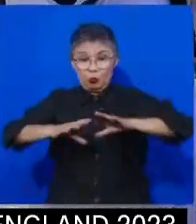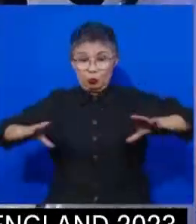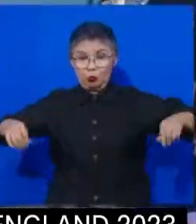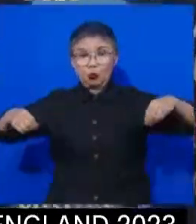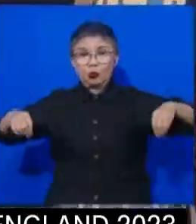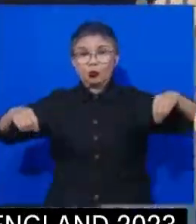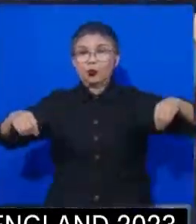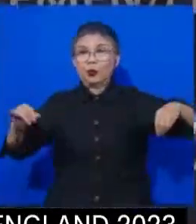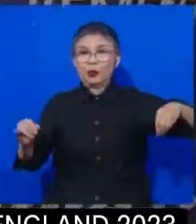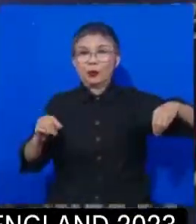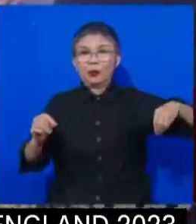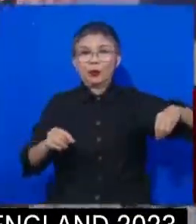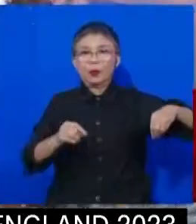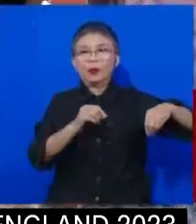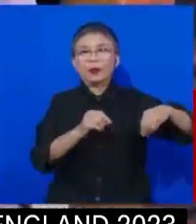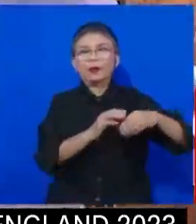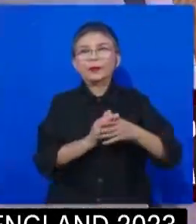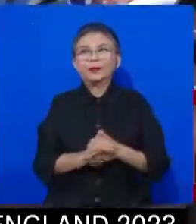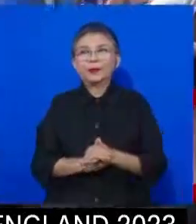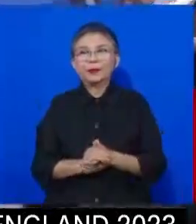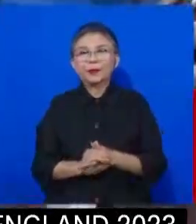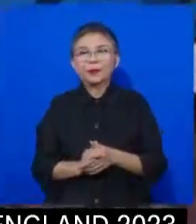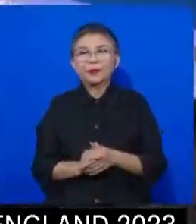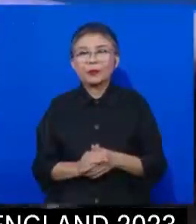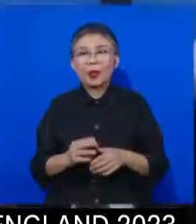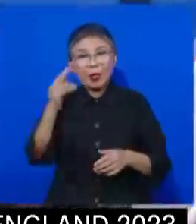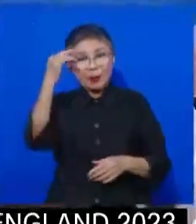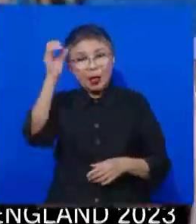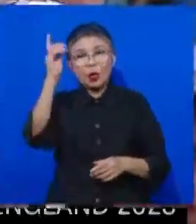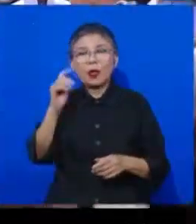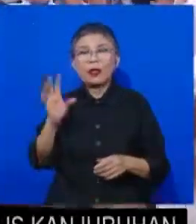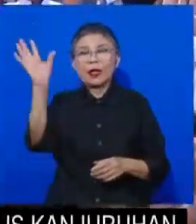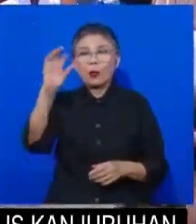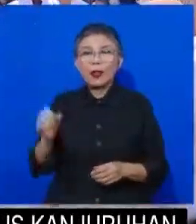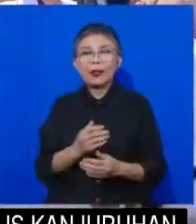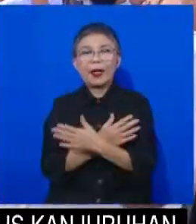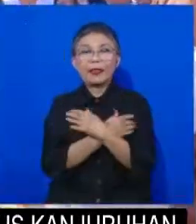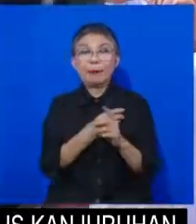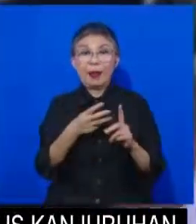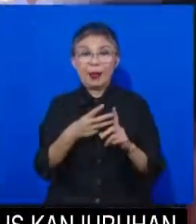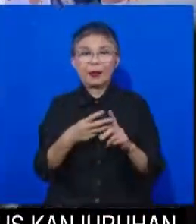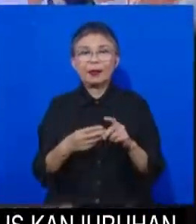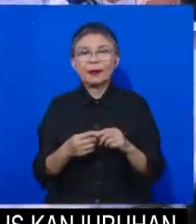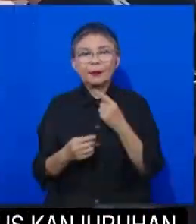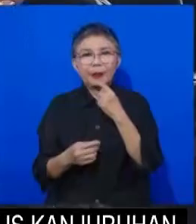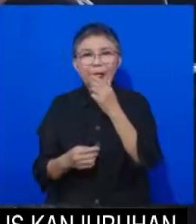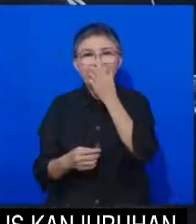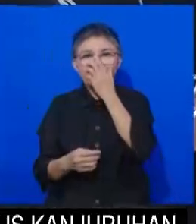poster bertulisan pesan moral. Kepala Kantor Kemenag Kabupaten Aceh Barat, Samsul Bahri,